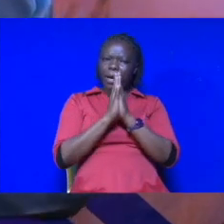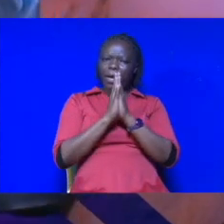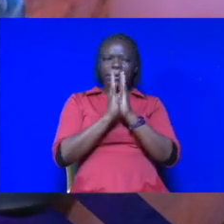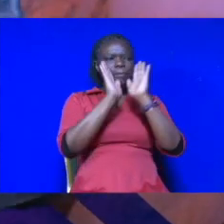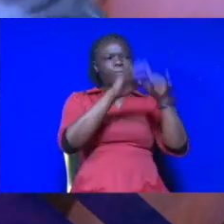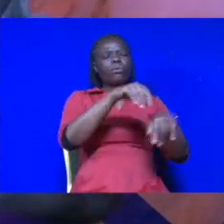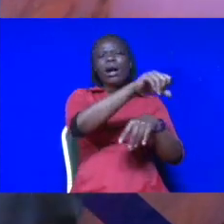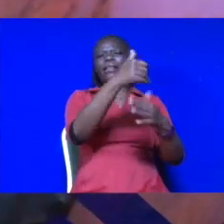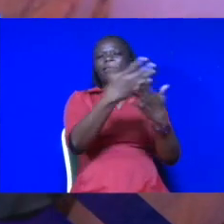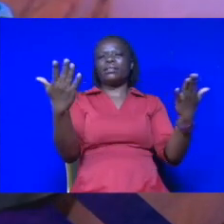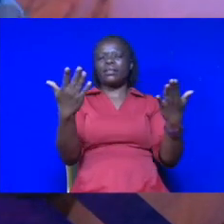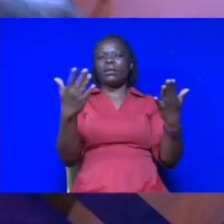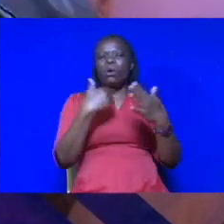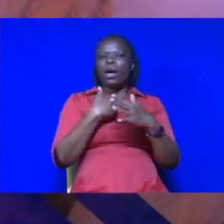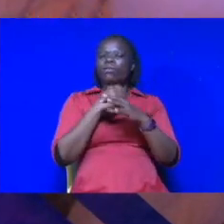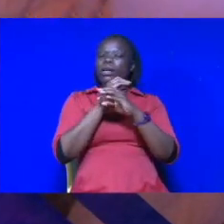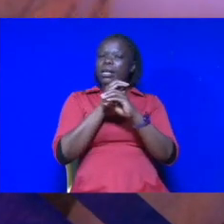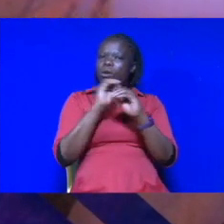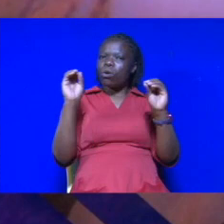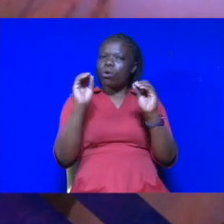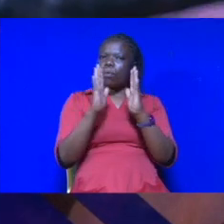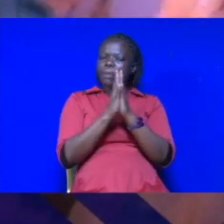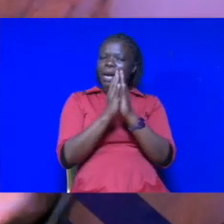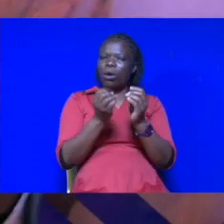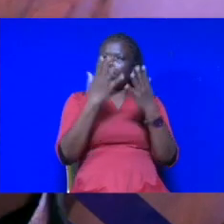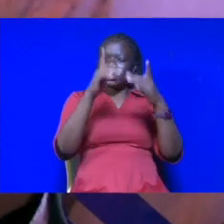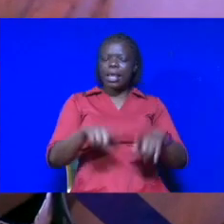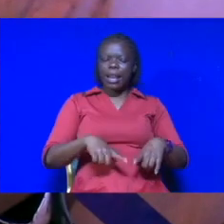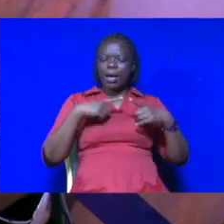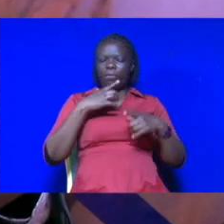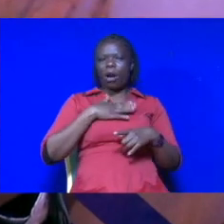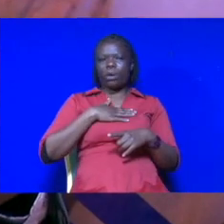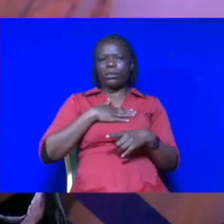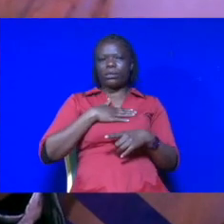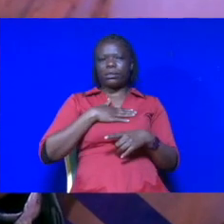chochote. Hakuna miujiza ya bahati tu katika maisha yetu.